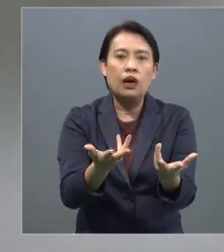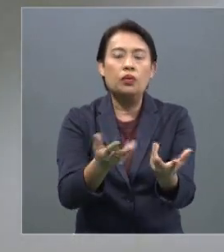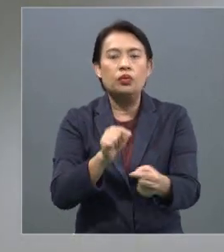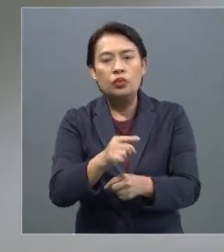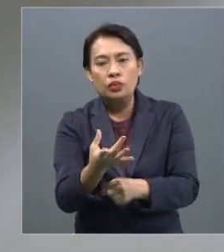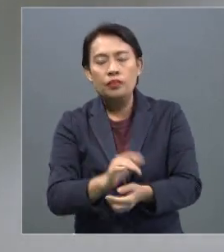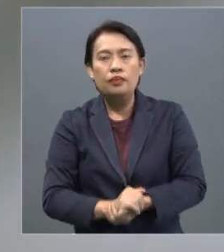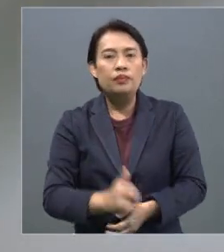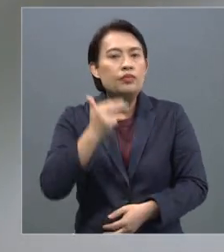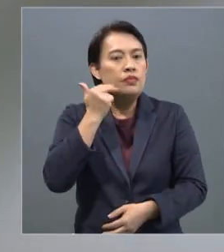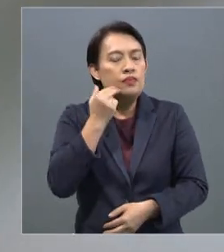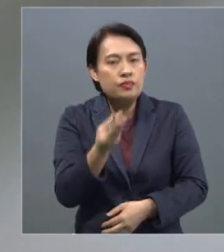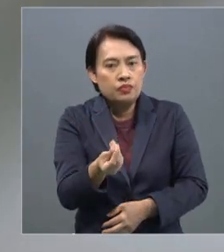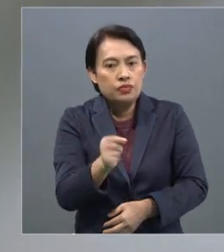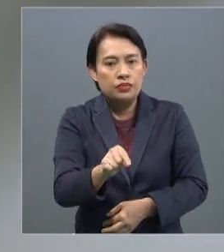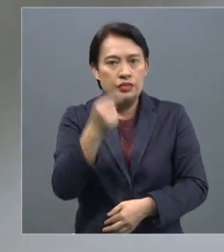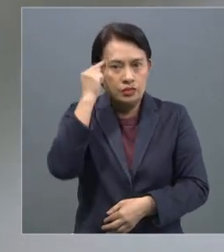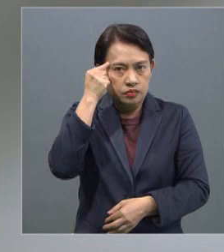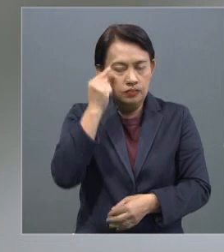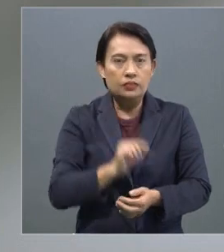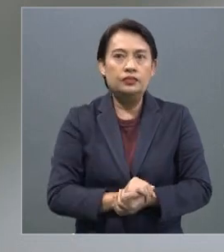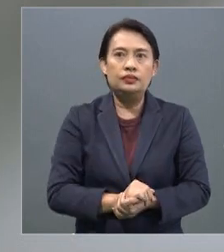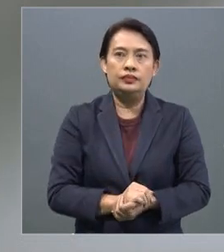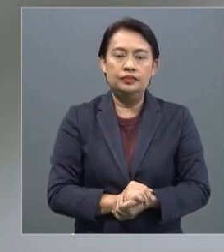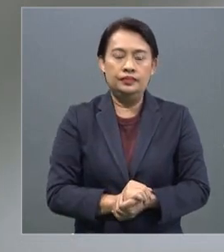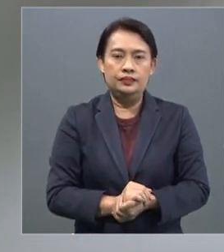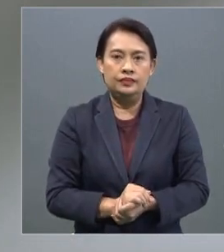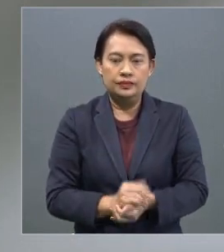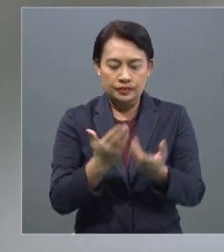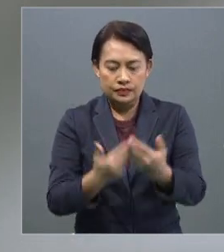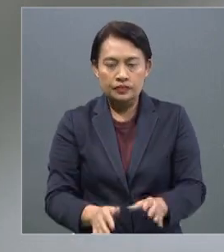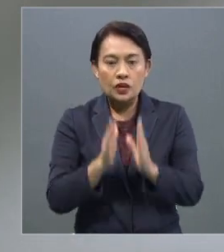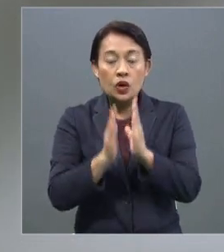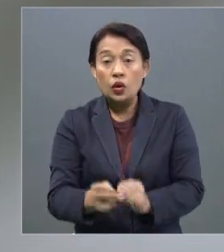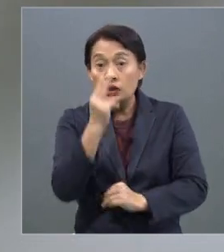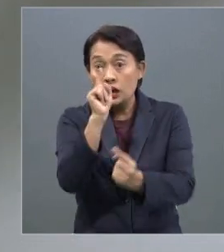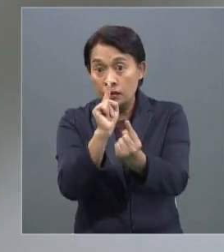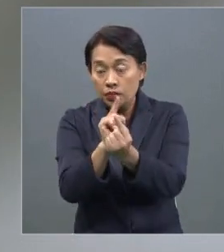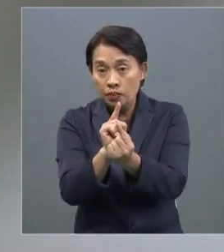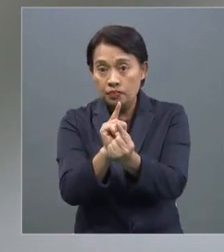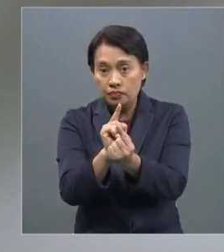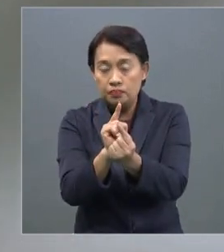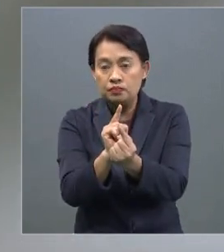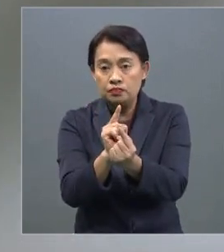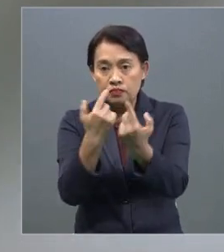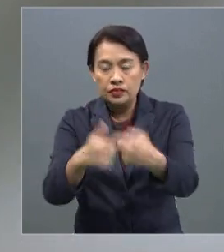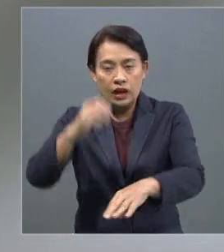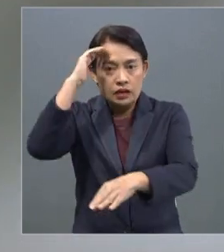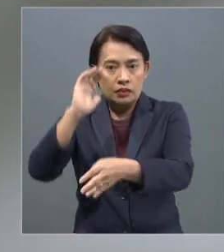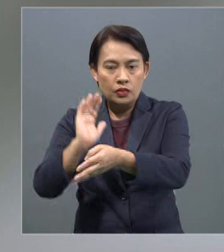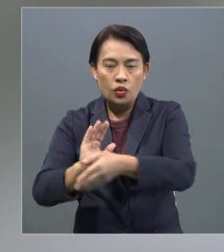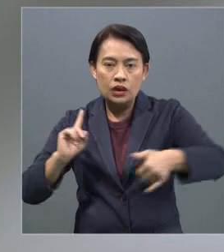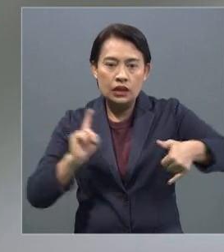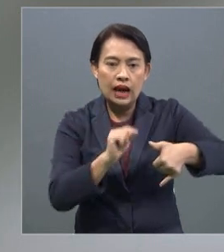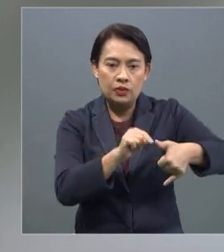ตาลอะไรยังไงเท่าไหร่ไม่รู้เลยแล้วทีนี้ถามว่าเอ่อคนที่เจอเนี่ยคือนางสาววรรณิสาใช่มั้ยคะที่เจ้าหน้าที่ไปเจอถามว่าไป